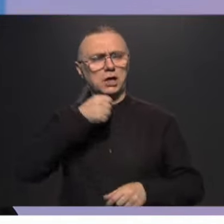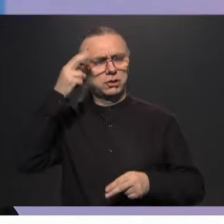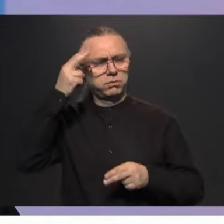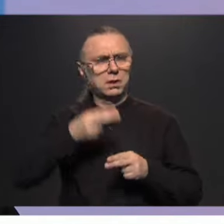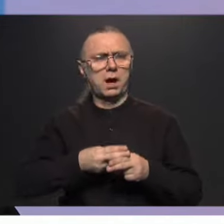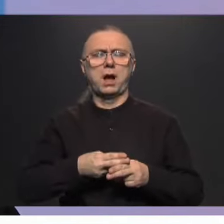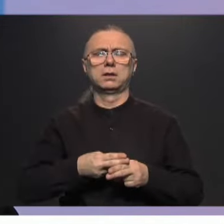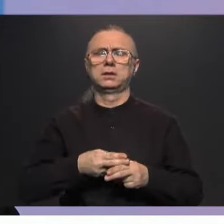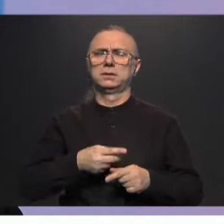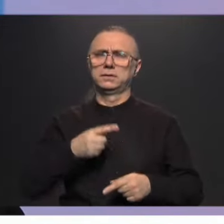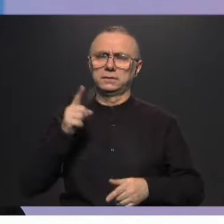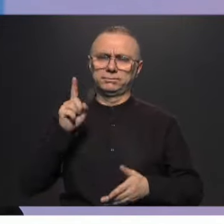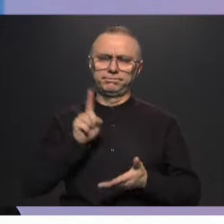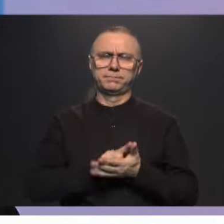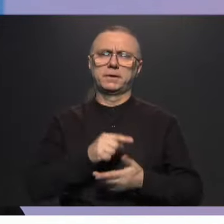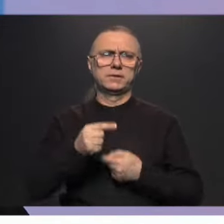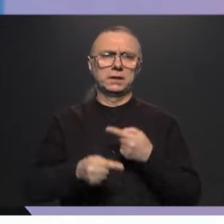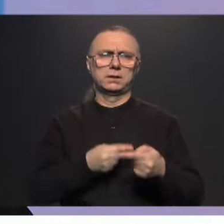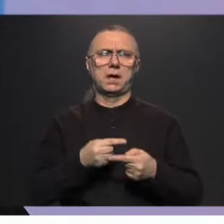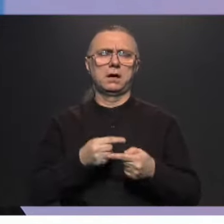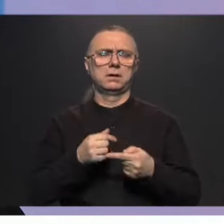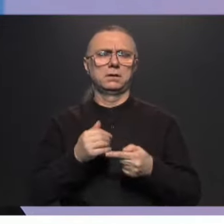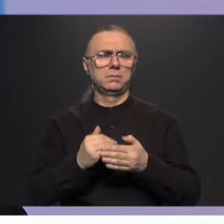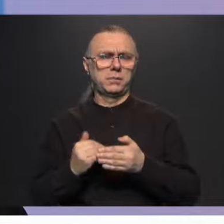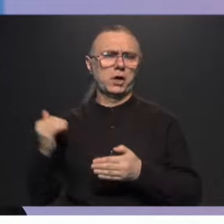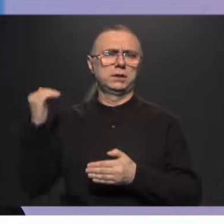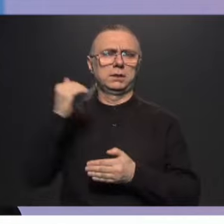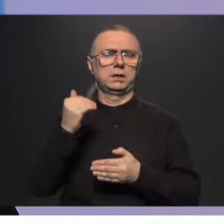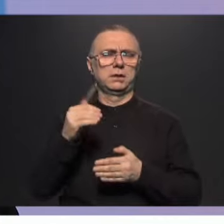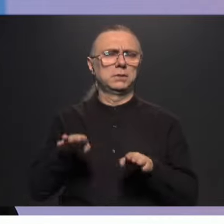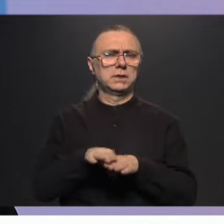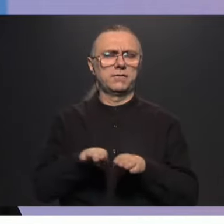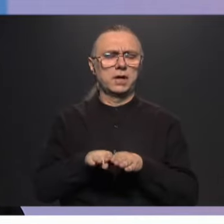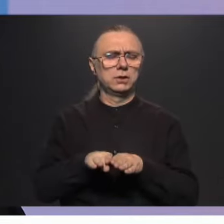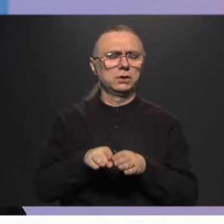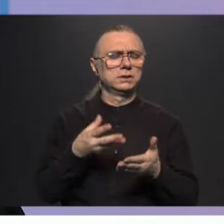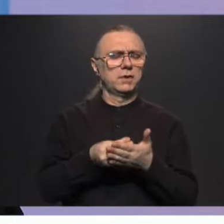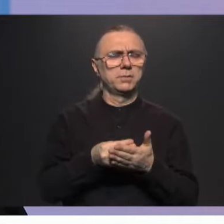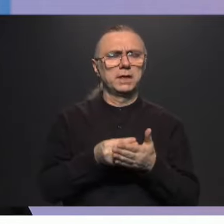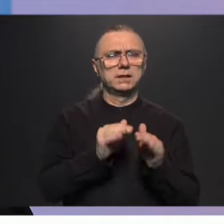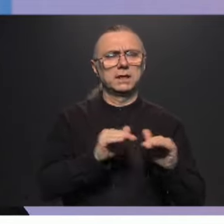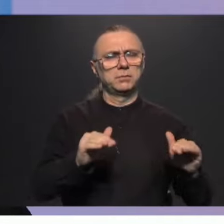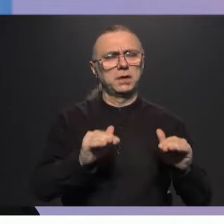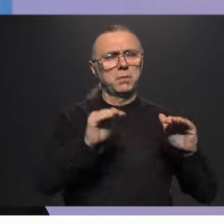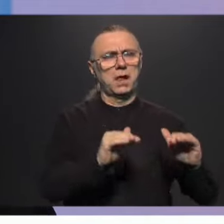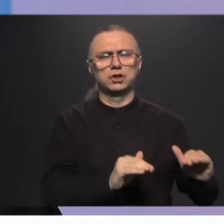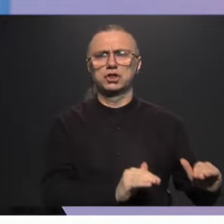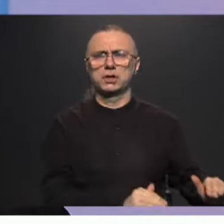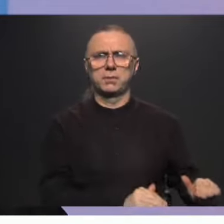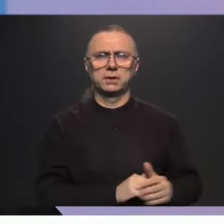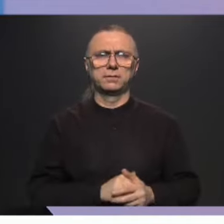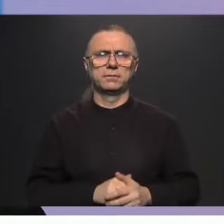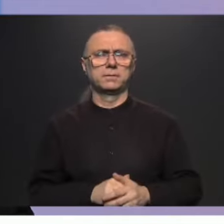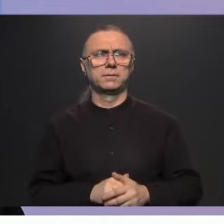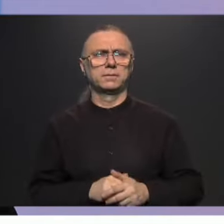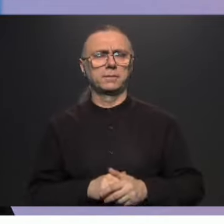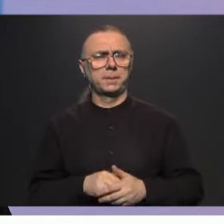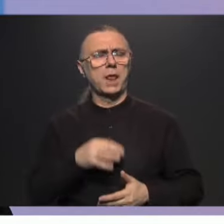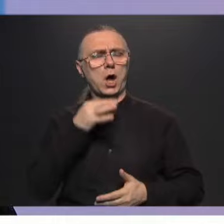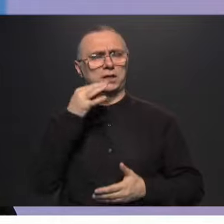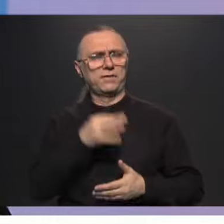всегда будут иметь преференции по сравнению со своими детьми, младшими и все. Но и ответственность, конечно